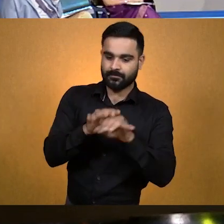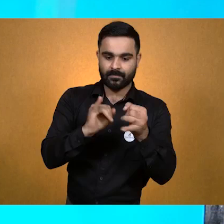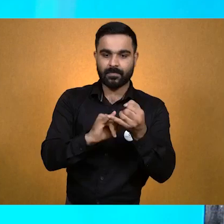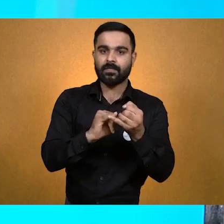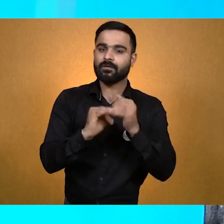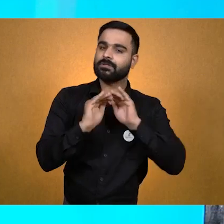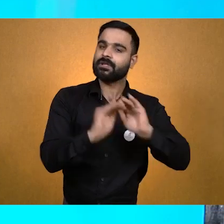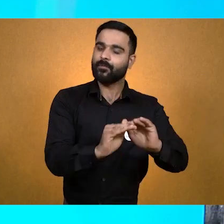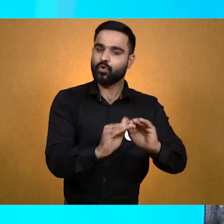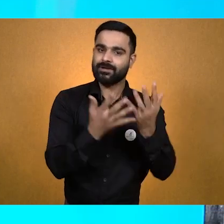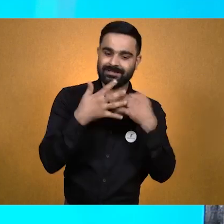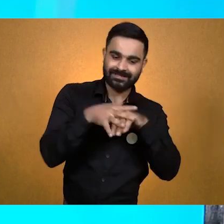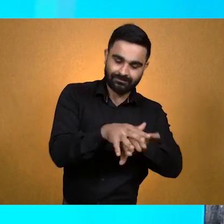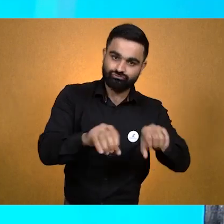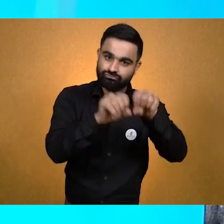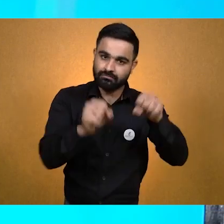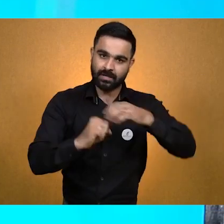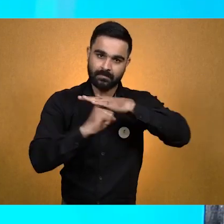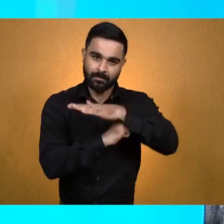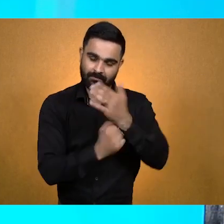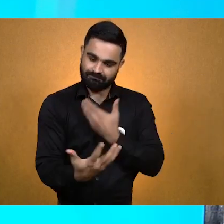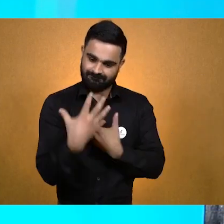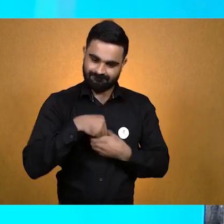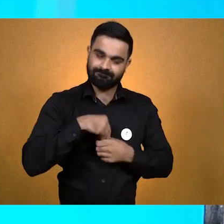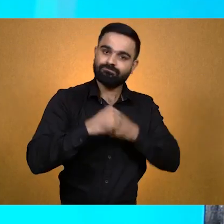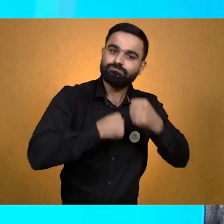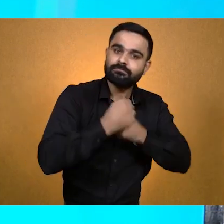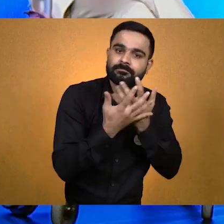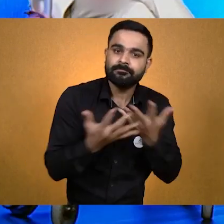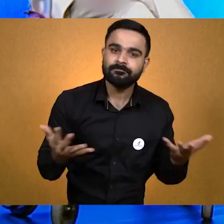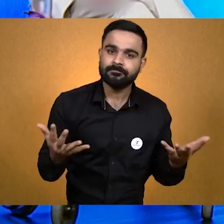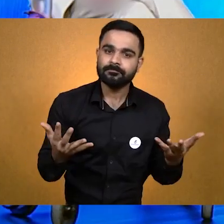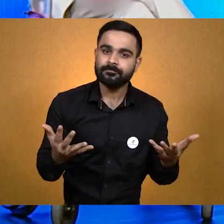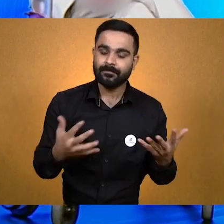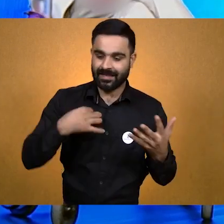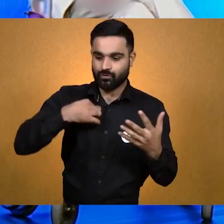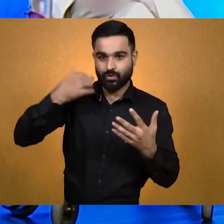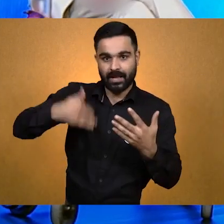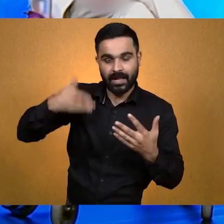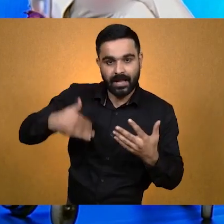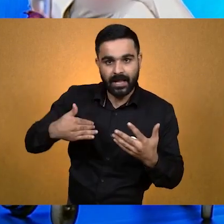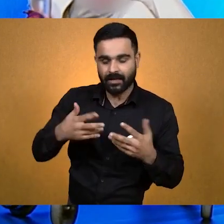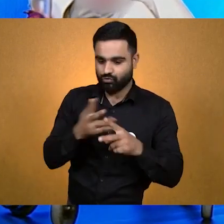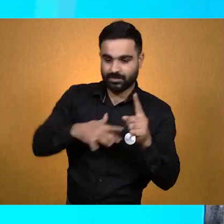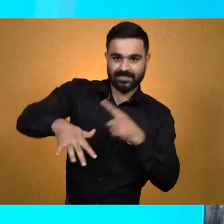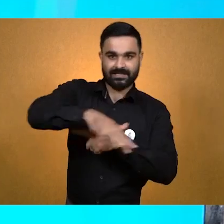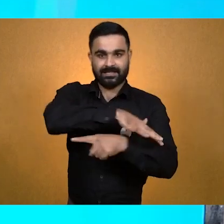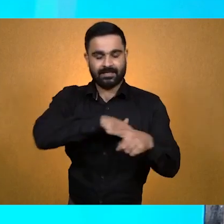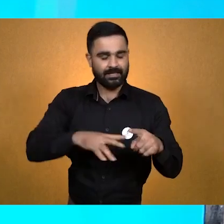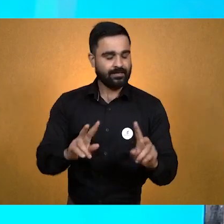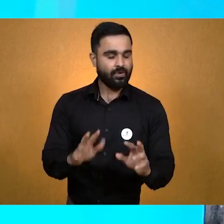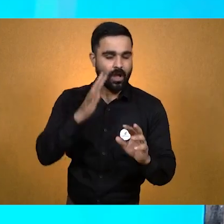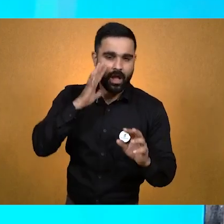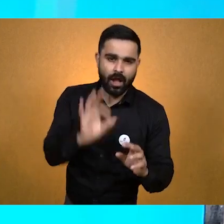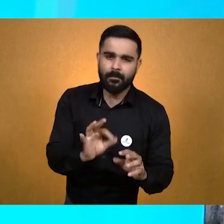लिए सुलभ बुनियादी ढांचे हों, अडैप्टिव स्पोर्ट्स इक्विपमेंट हो और कपड़ों के माध्यम से वर्तमान में सबसे